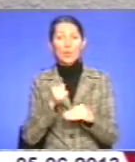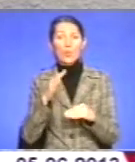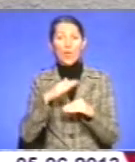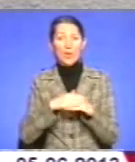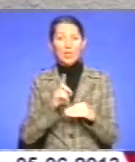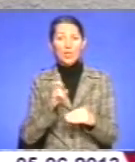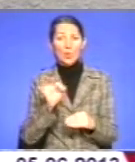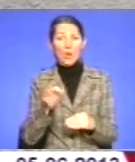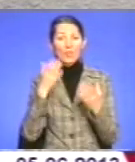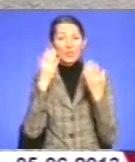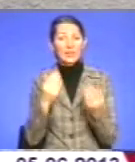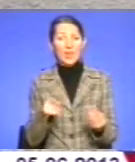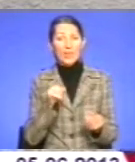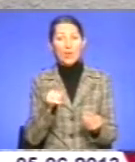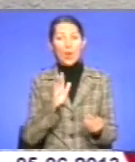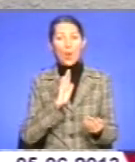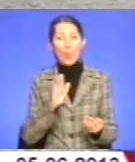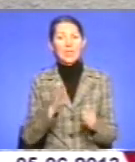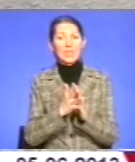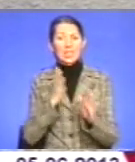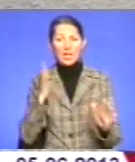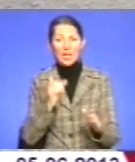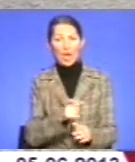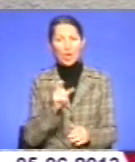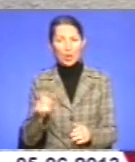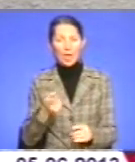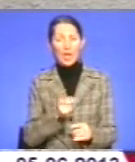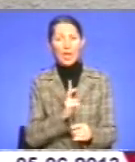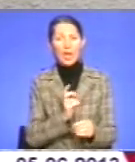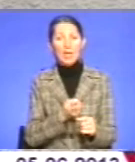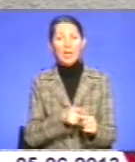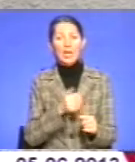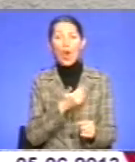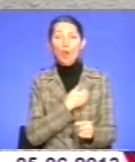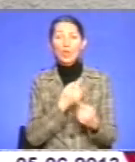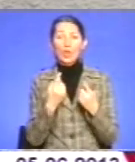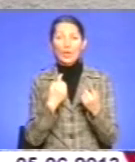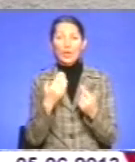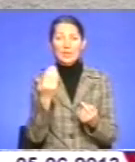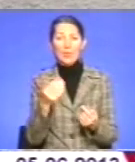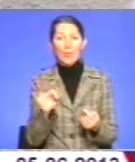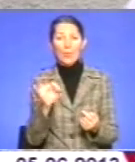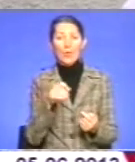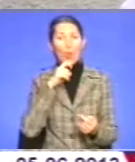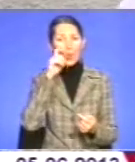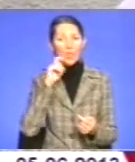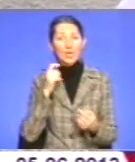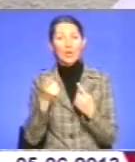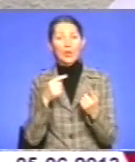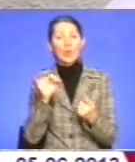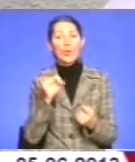Бо в день у нього були цілі черги людей, котрі хотіли говорити з ним про Україну і говорити про